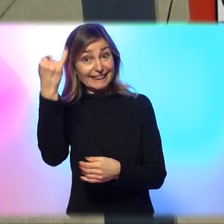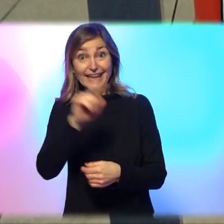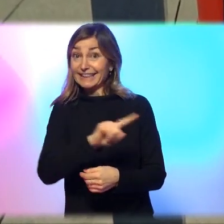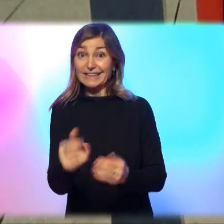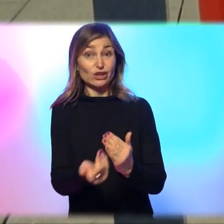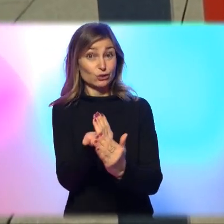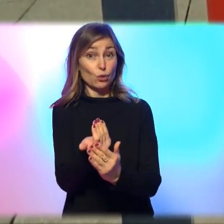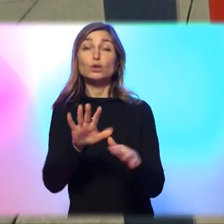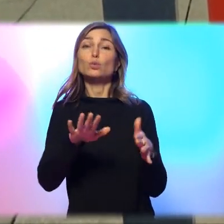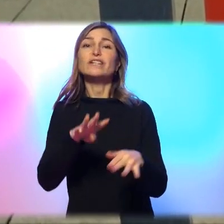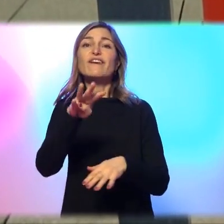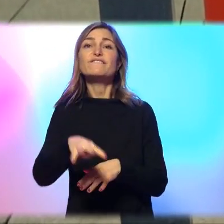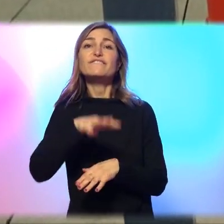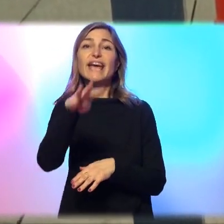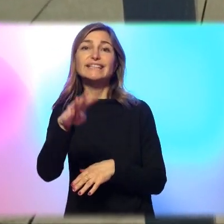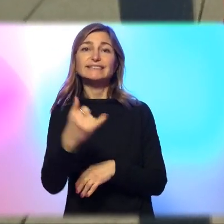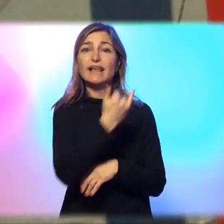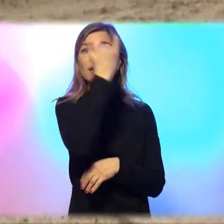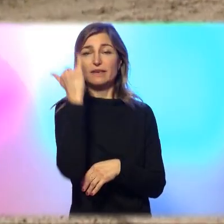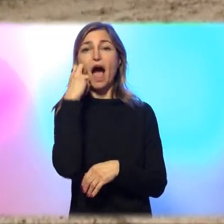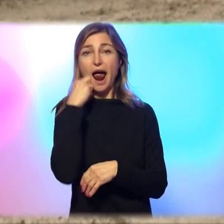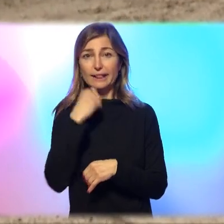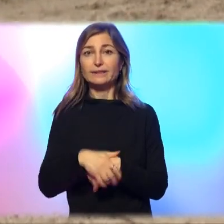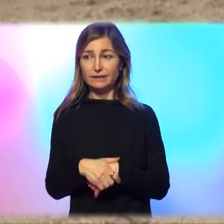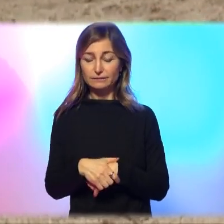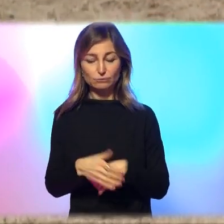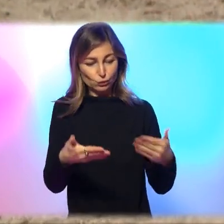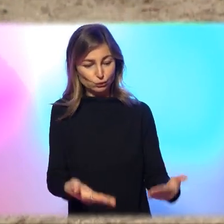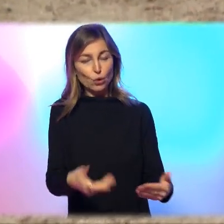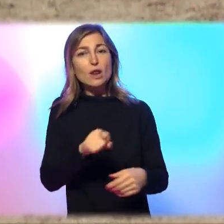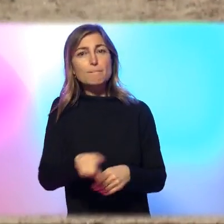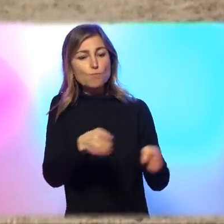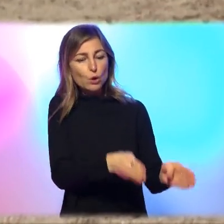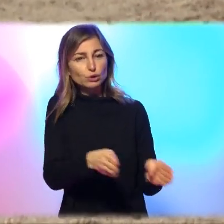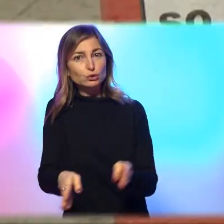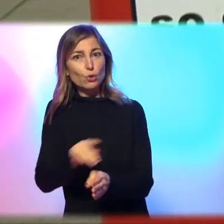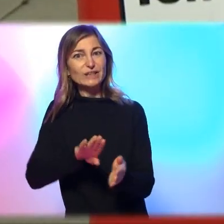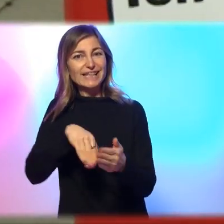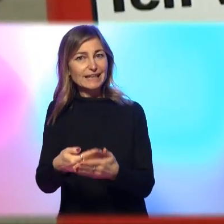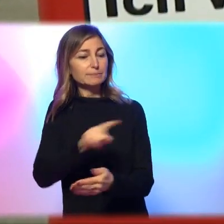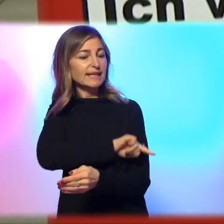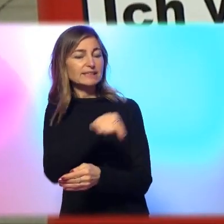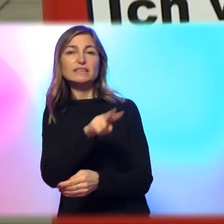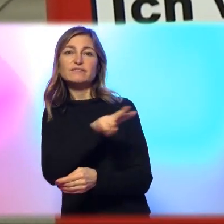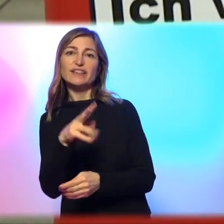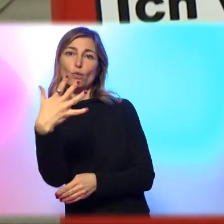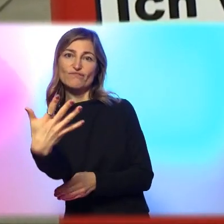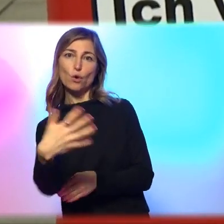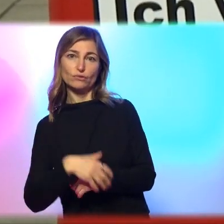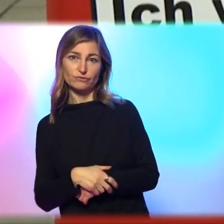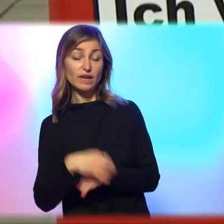Diese Idee ist nicht neu. Sie ist ungefähr 14 Jahre alt. Und solche Mülltonnen gibt es